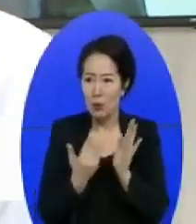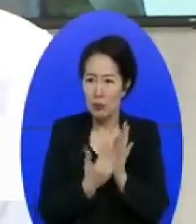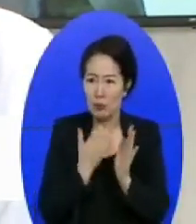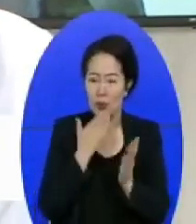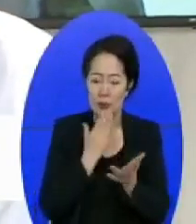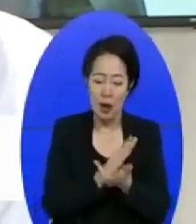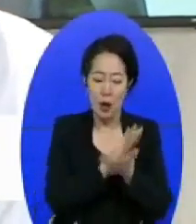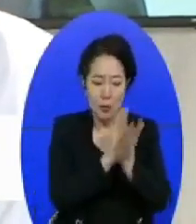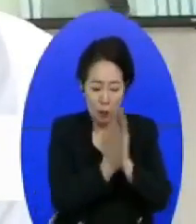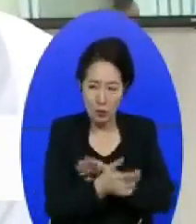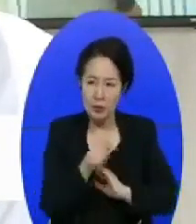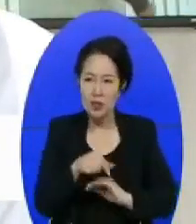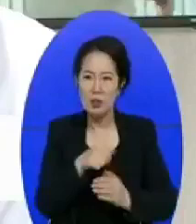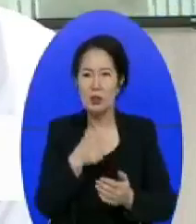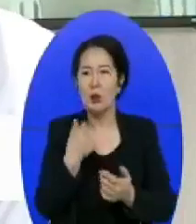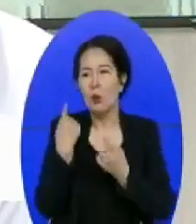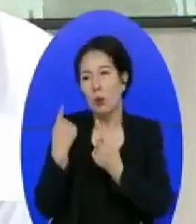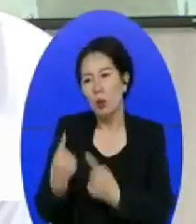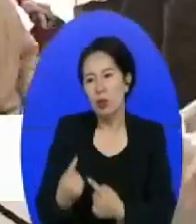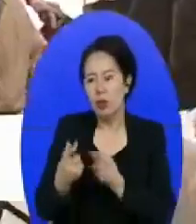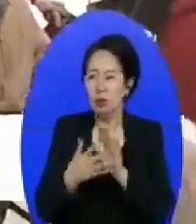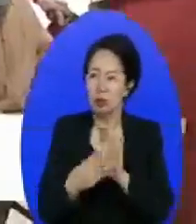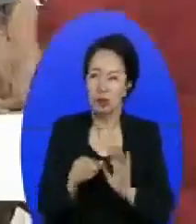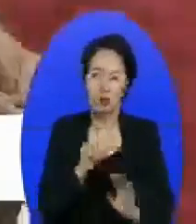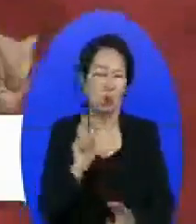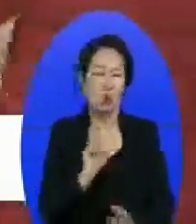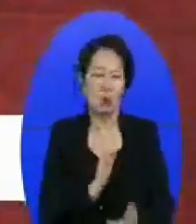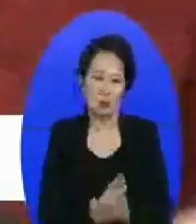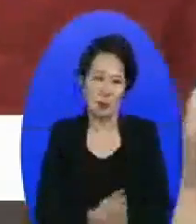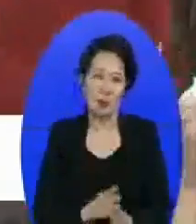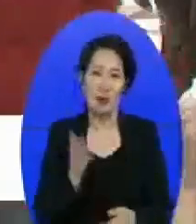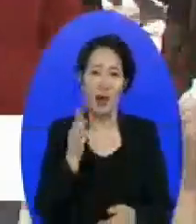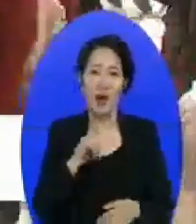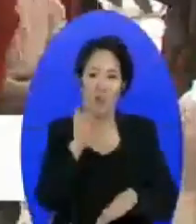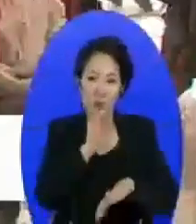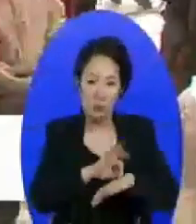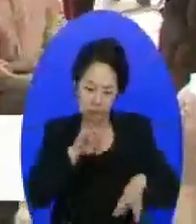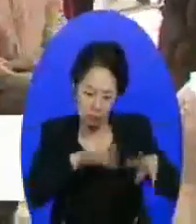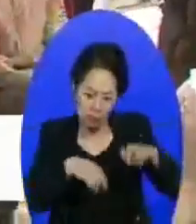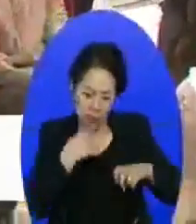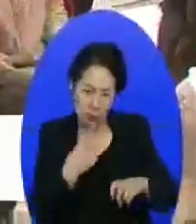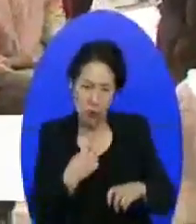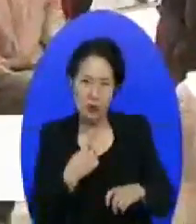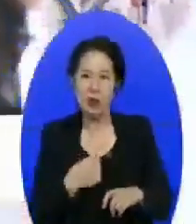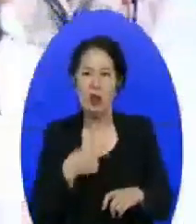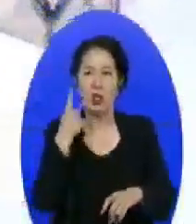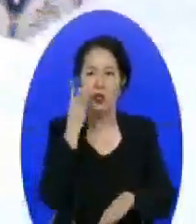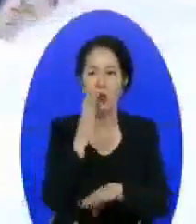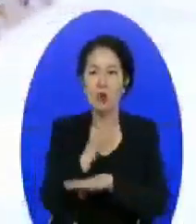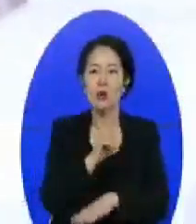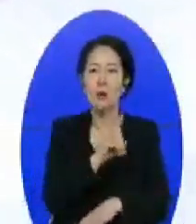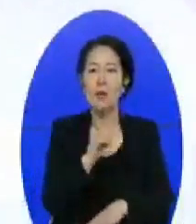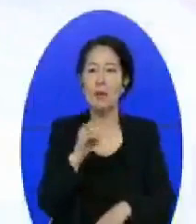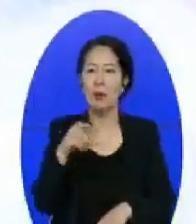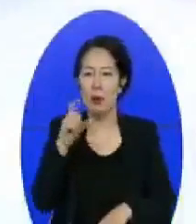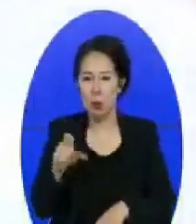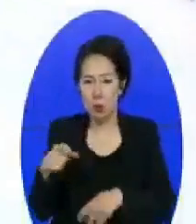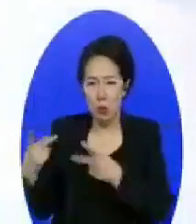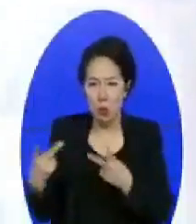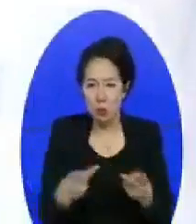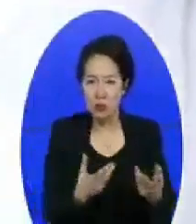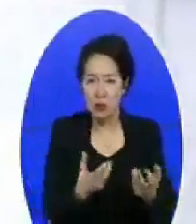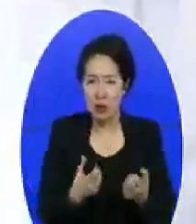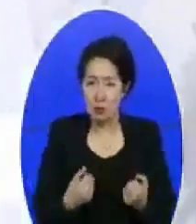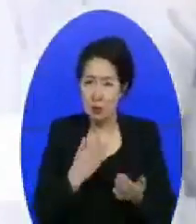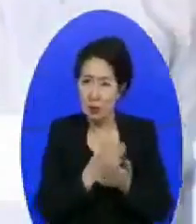боловч энэ маань ерөөсө хүлээгдэл нөлөөлөхгүй байна. Хавдар судлалын үндэсний төвийн хүлээлгийн танхимаар өдөрт 1000 орчим хүн үйлчлүүлдэг. Тус